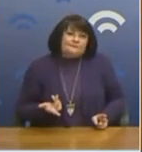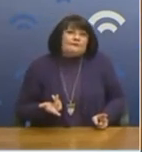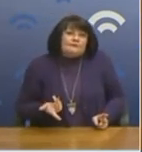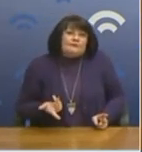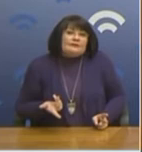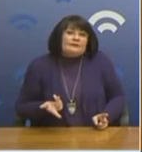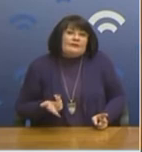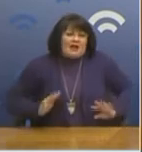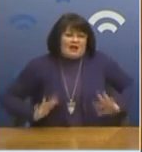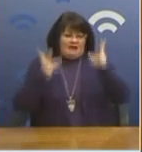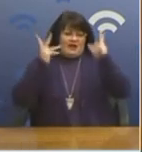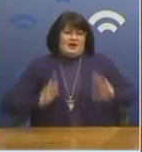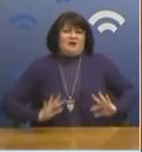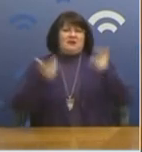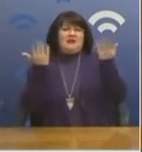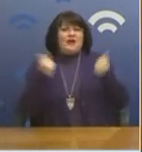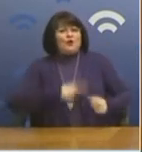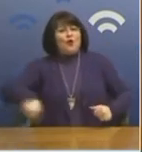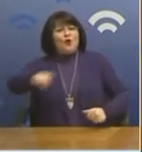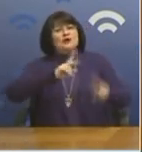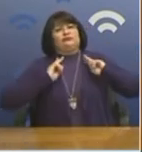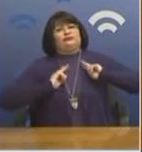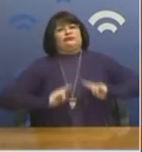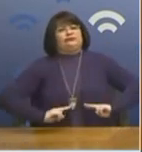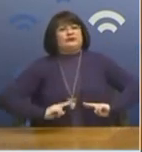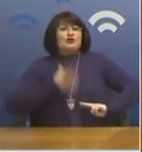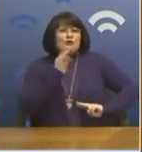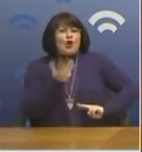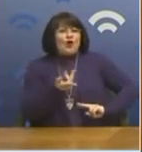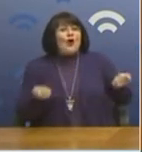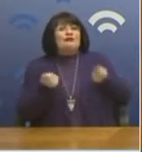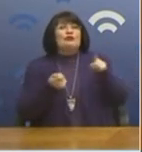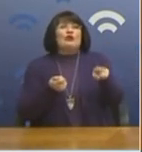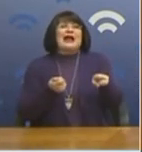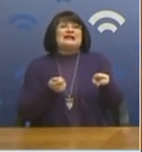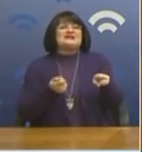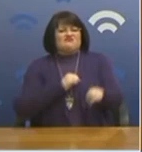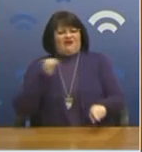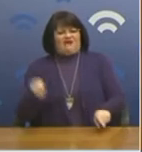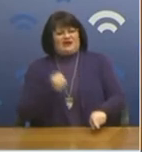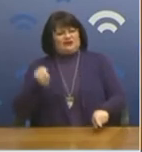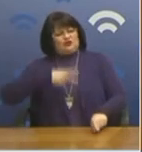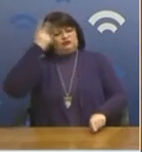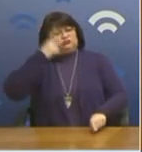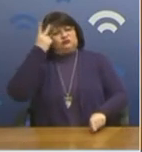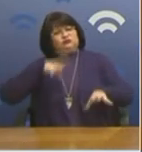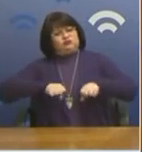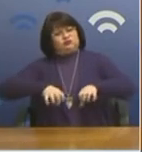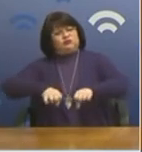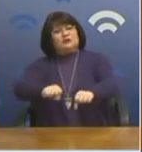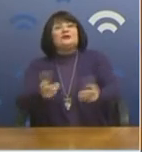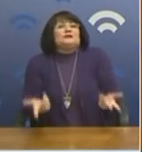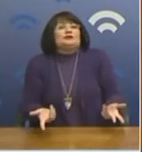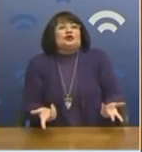υπάρχουν απεργίες, όλοι θα είναι ευχαριστημένοι. Αυτό που κάνετε για τον αυταρχισμό παντού, και σε σχέση